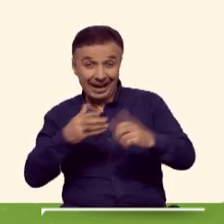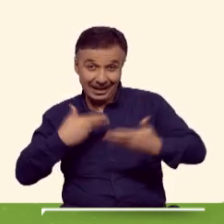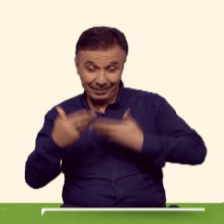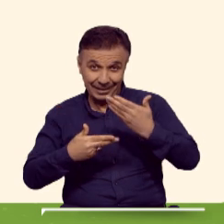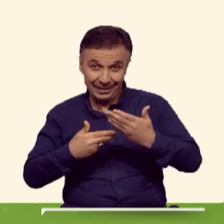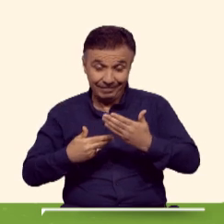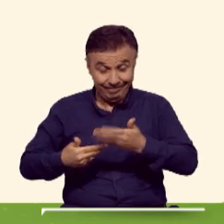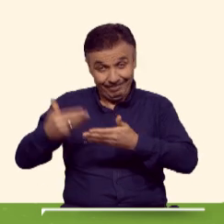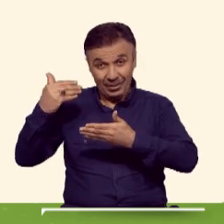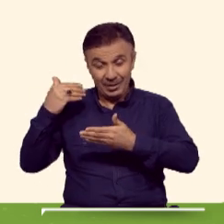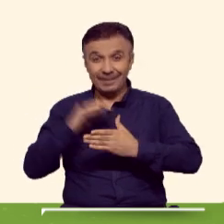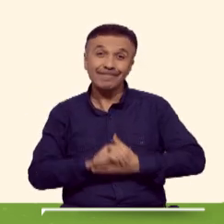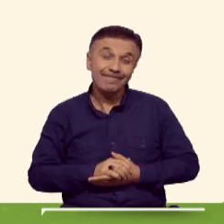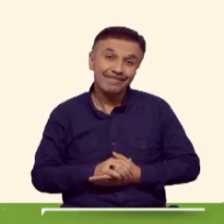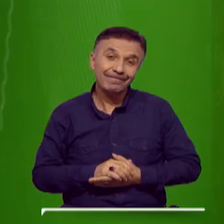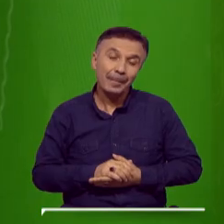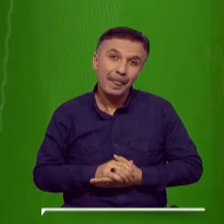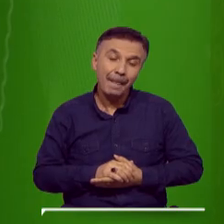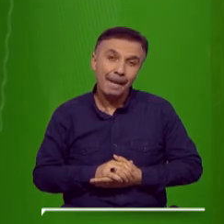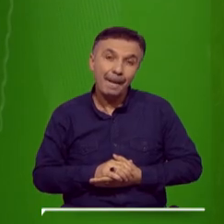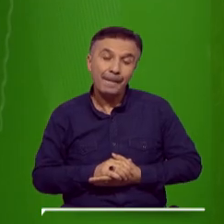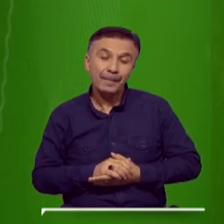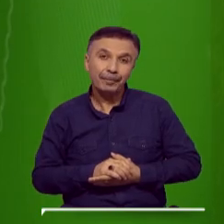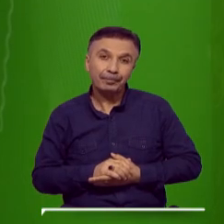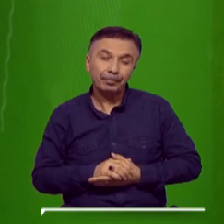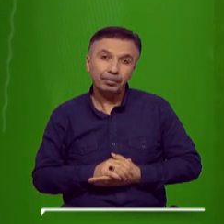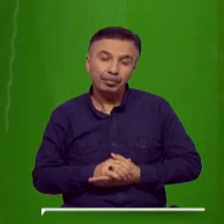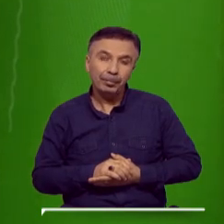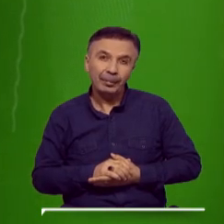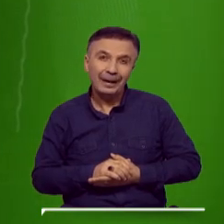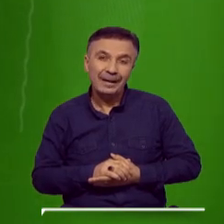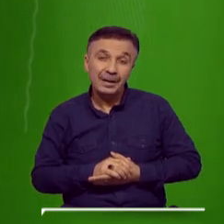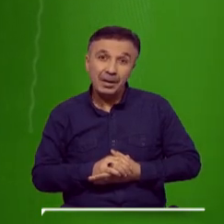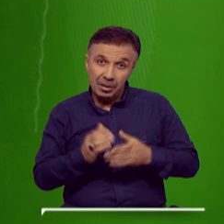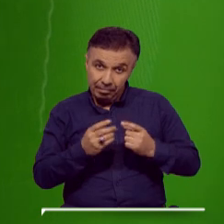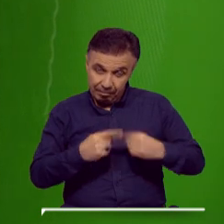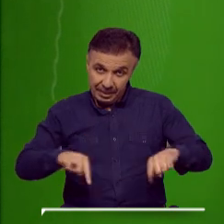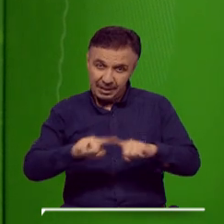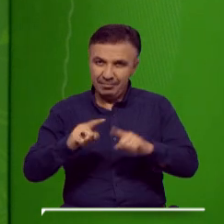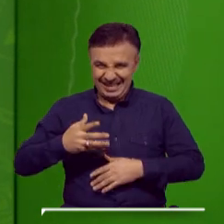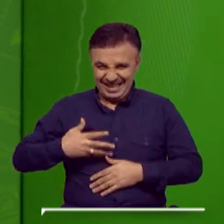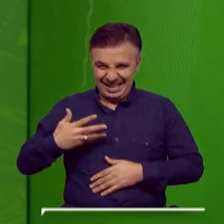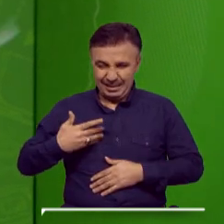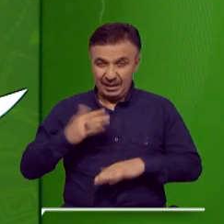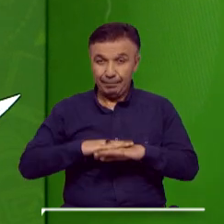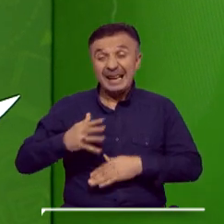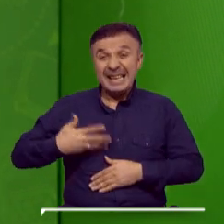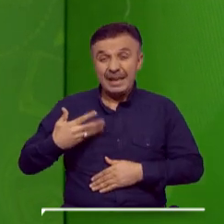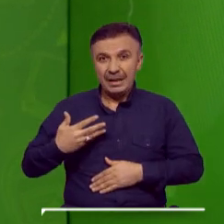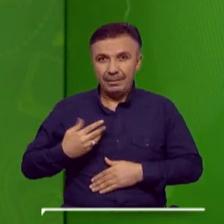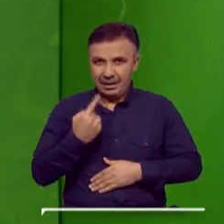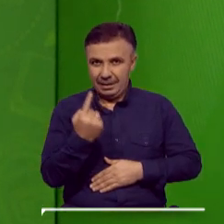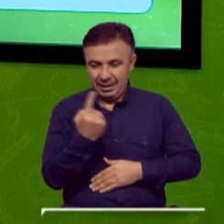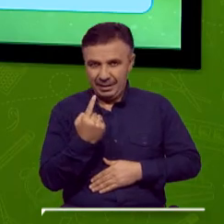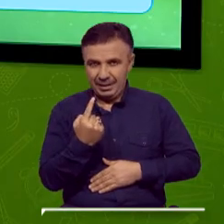arkadaşlar. Hatta görselimiz de vardı. Bir şık var ki bizim arzu etmediğimiz, yapmak istemediğimiz